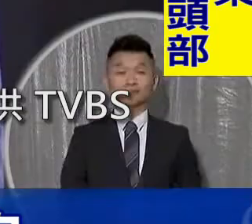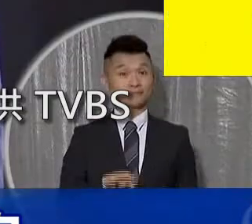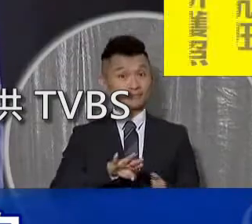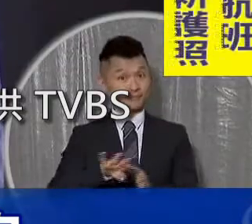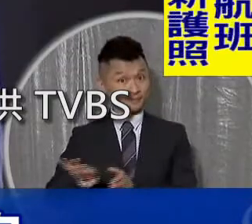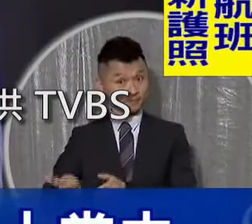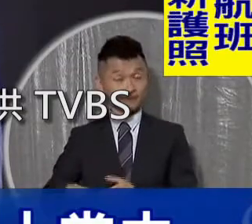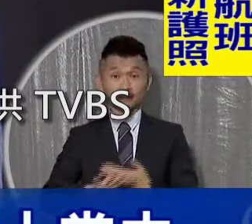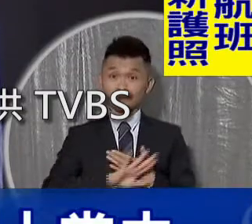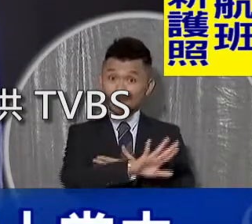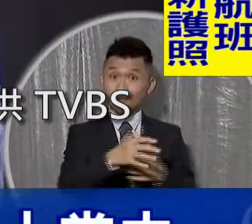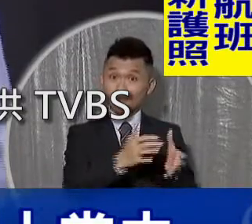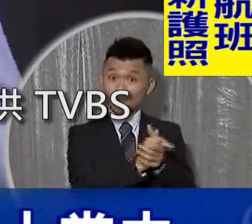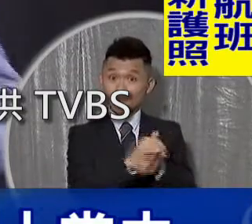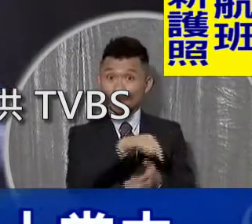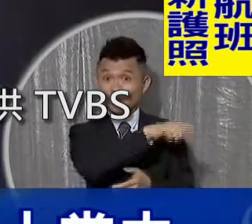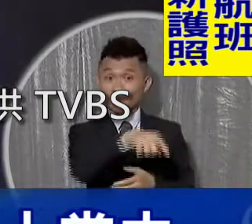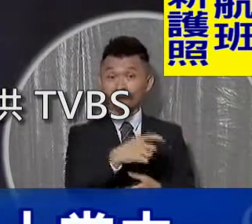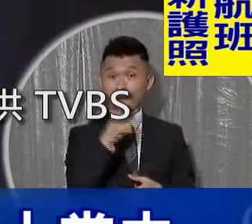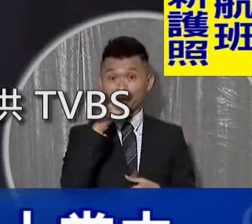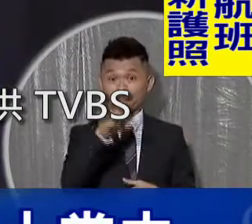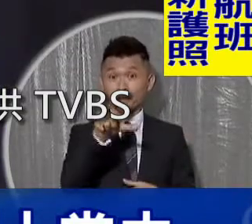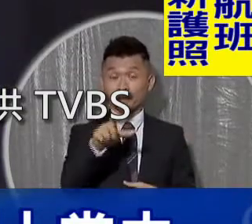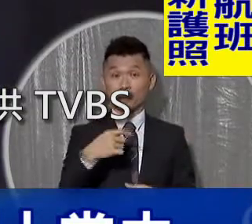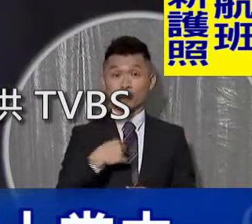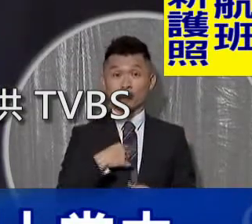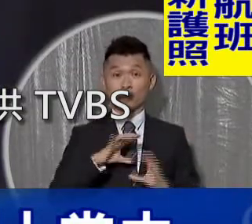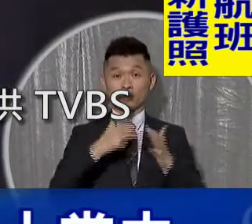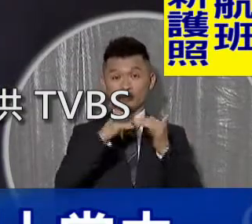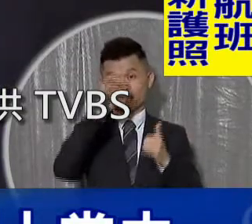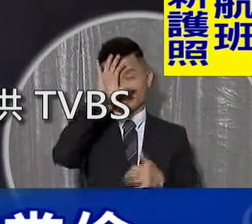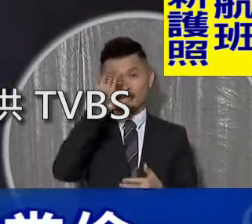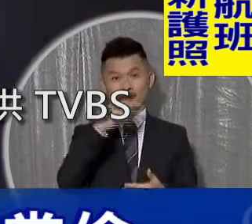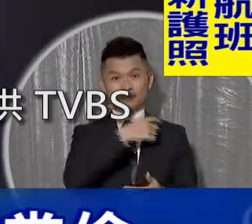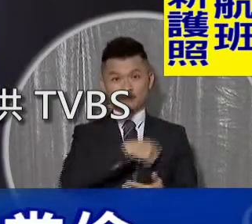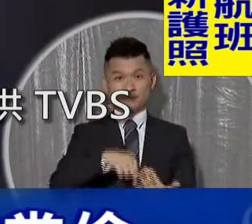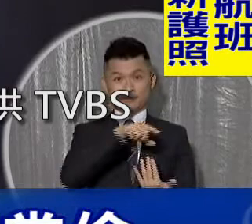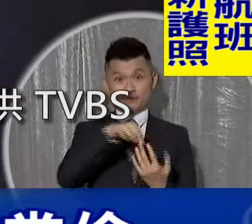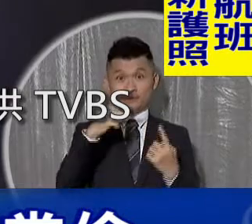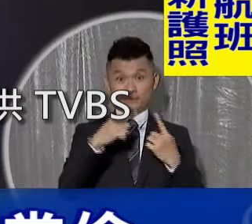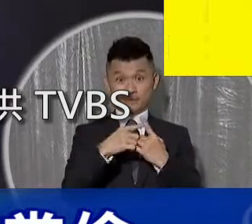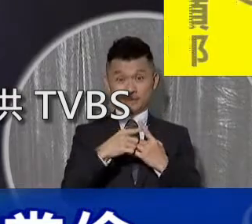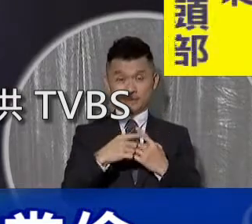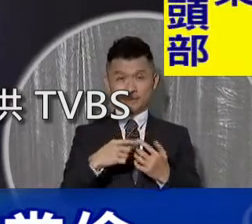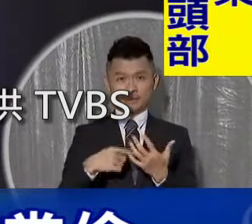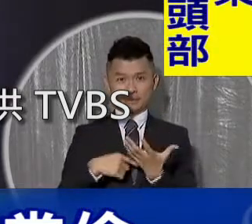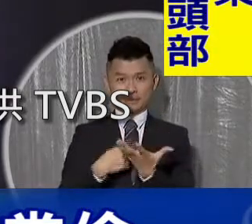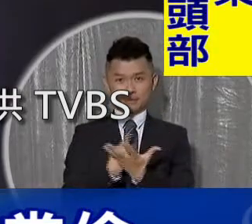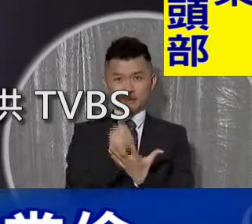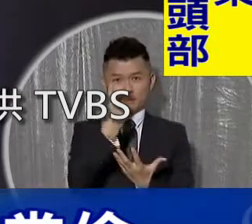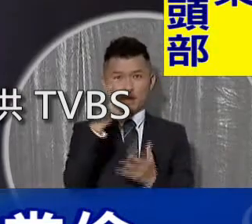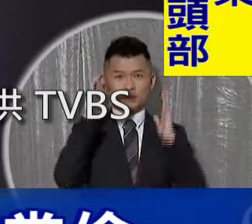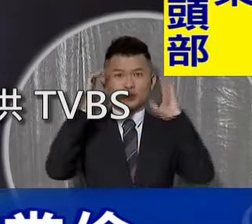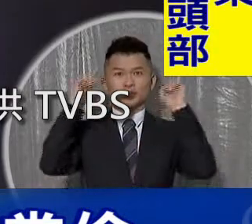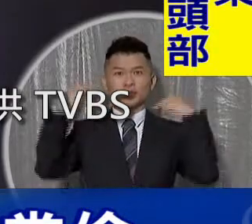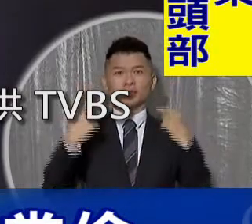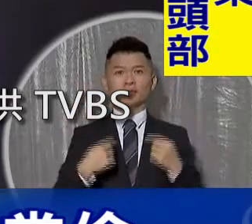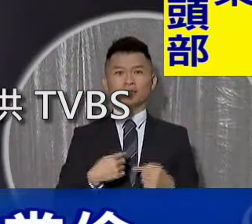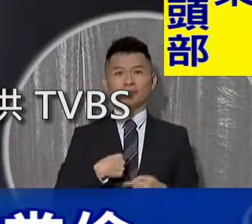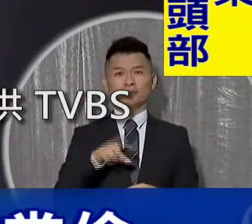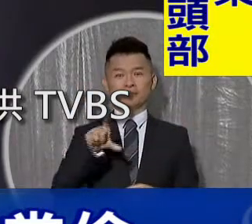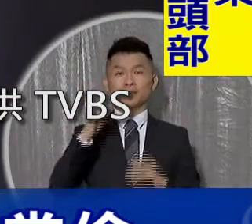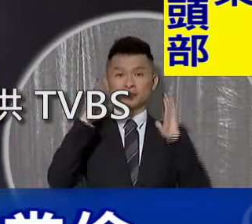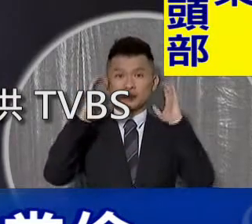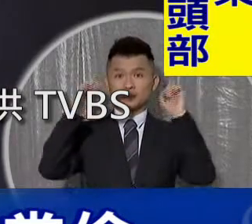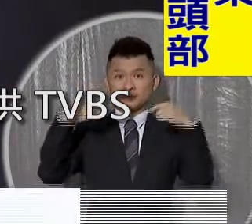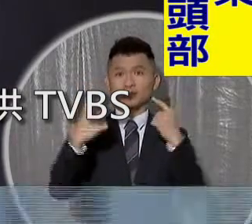啊。一些朋友说我是国民党的候选人当中最正常的一位，说我是郑长伦。 酸郭